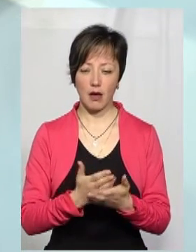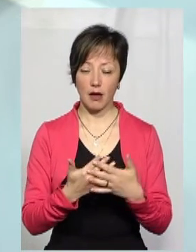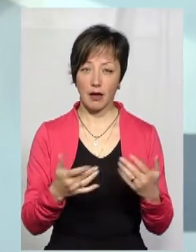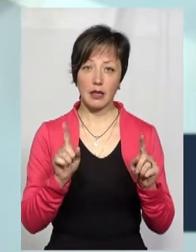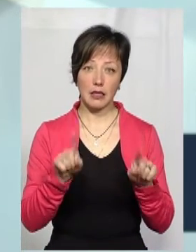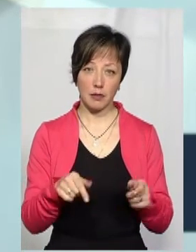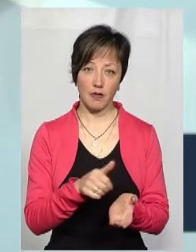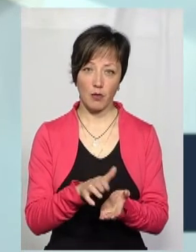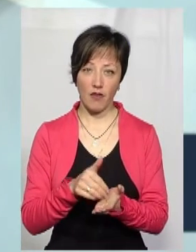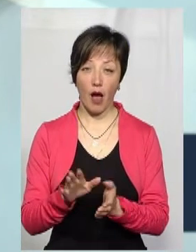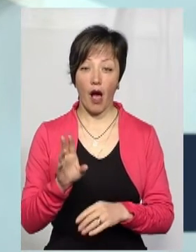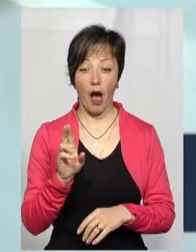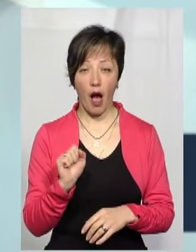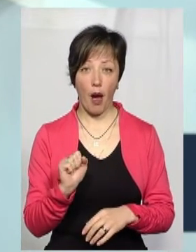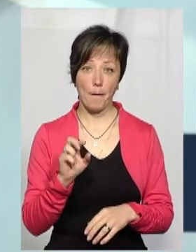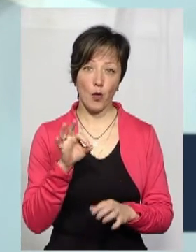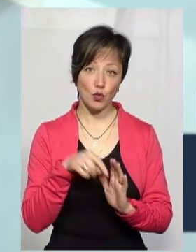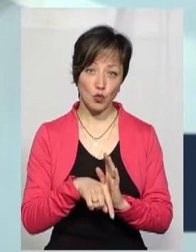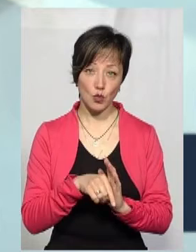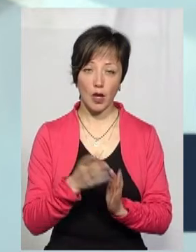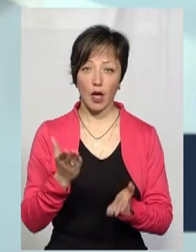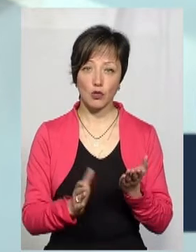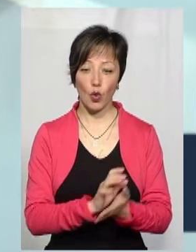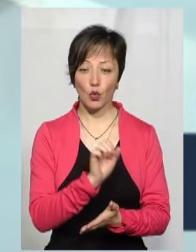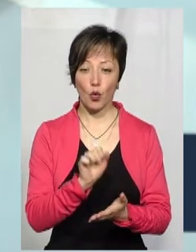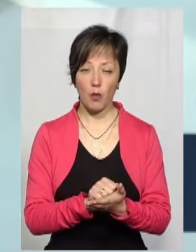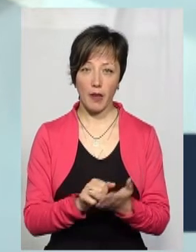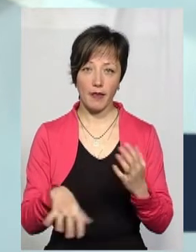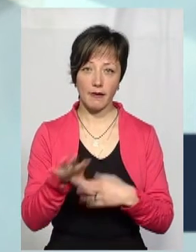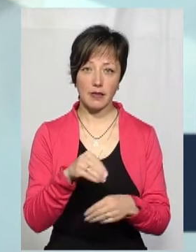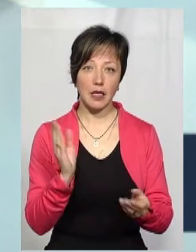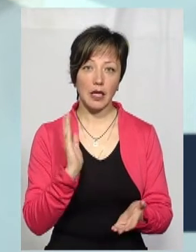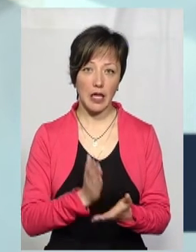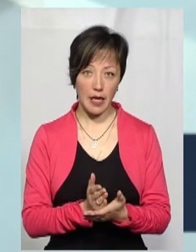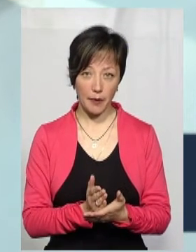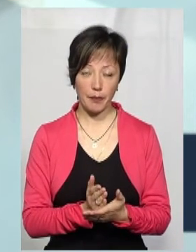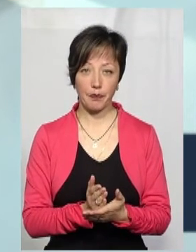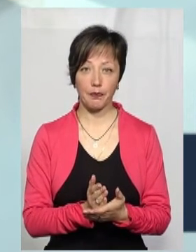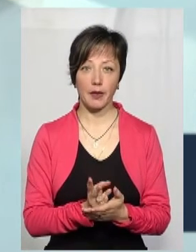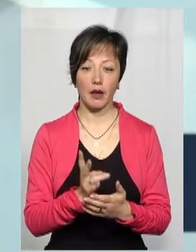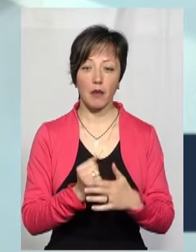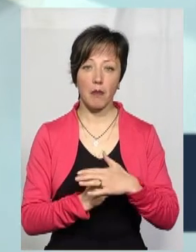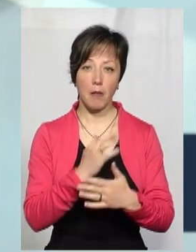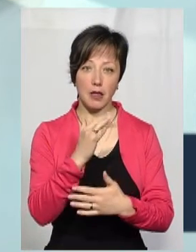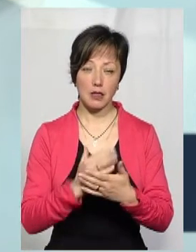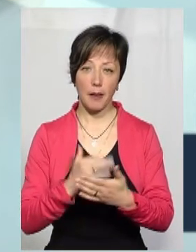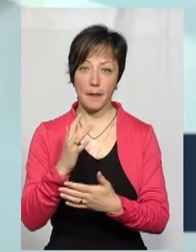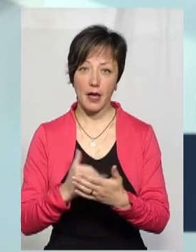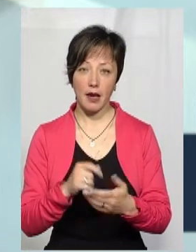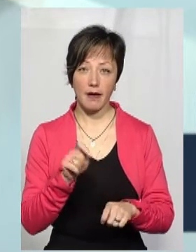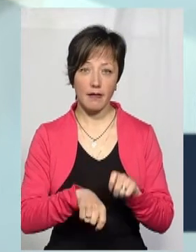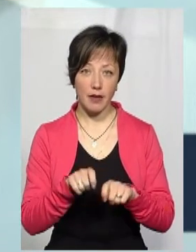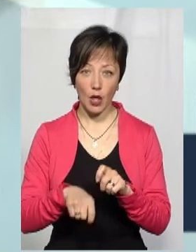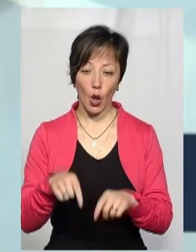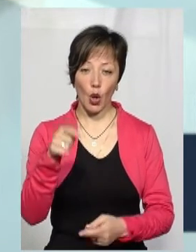От тим і відмовляємо. А так, по суті, більше, якщо всі документи є в наявності, по базах перевірили, що